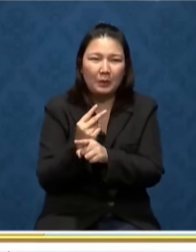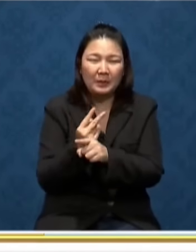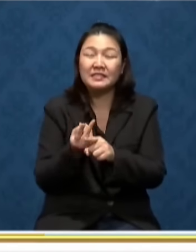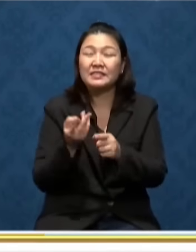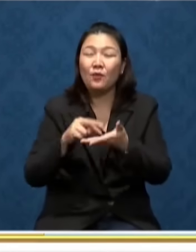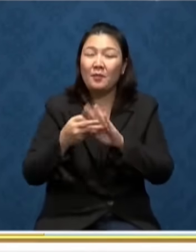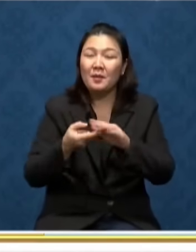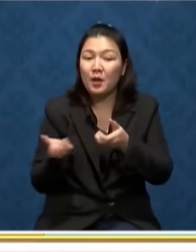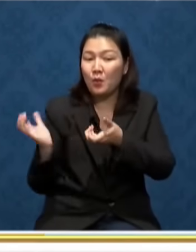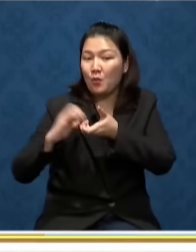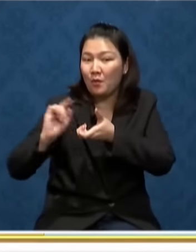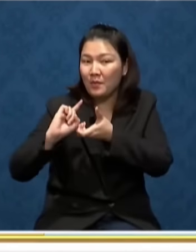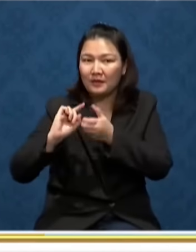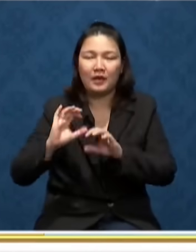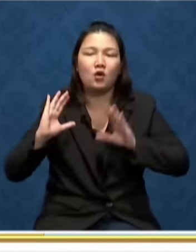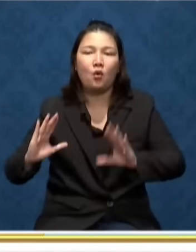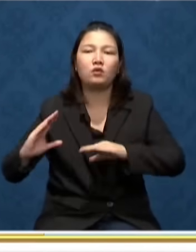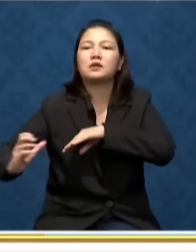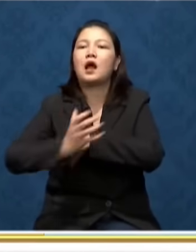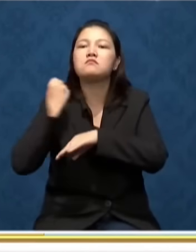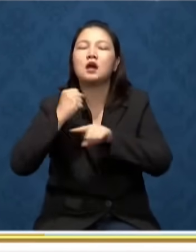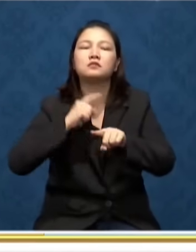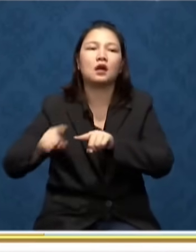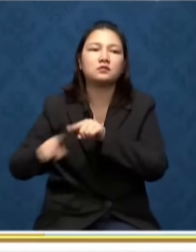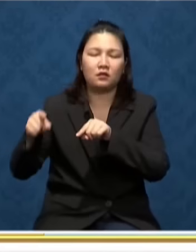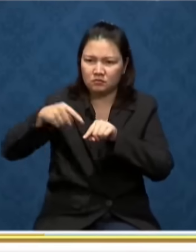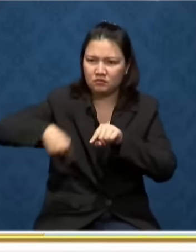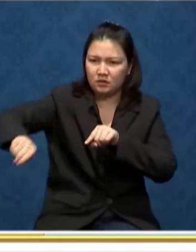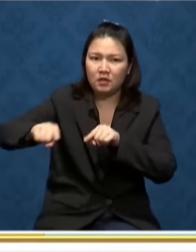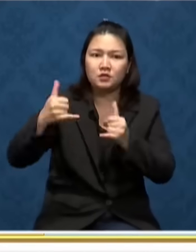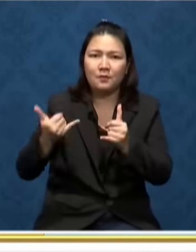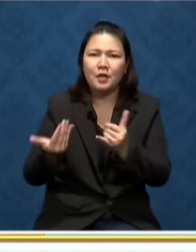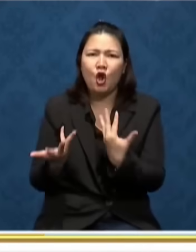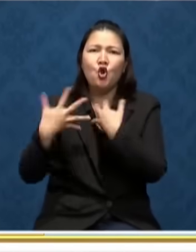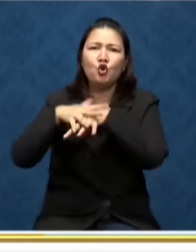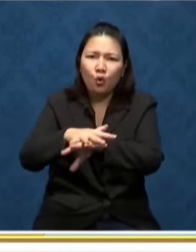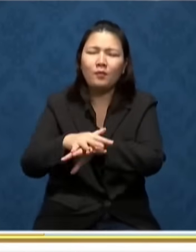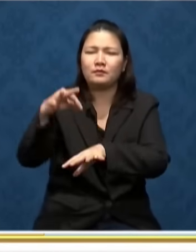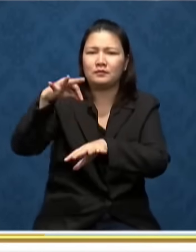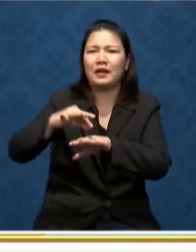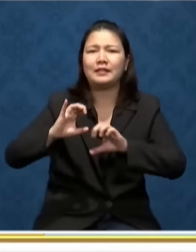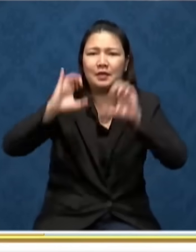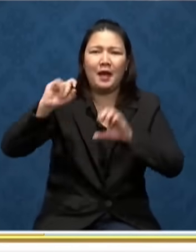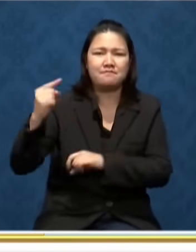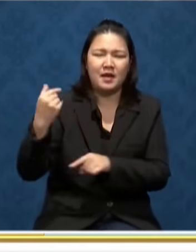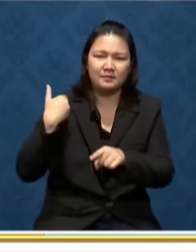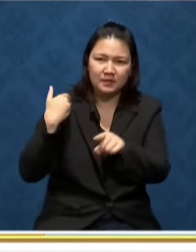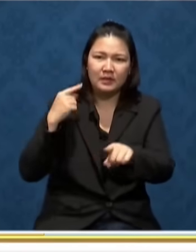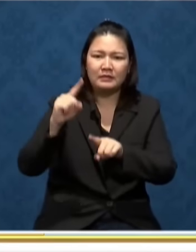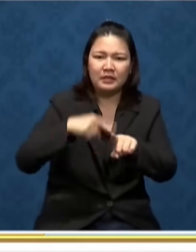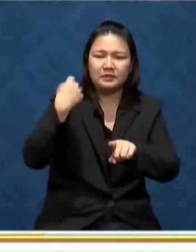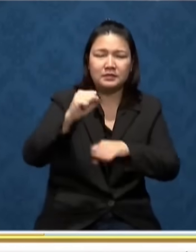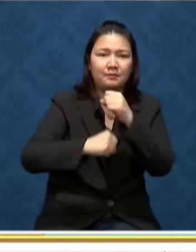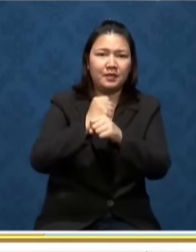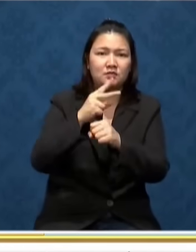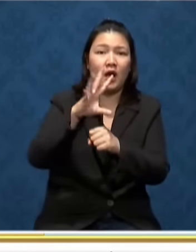กับนักการเมืองฟากฝ่ายรัฐบาลอยู่หลายคนและไอ้นักการเมืองพวกนั้นกำลังจะร่วมรัฐบาลใหม่ด้วยเหตุการณ์ก็เกิดขึ้นเมื่อเดือนตุลาคม